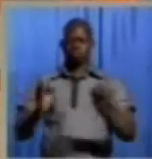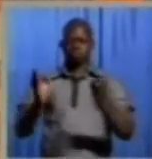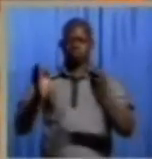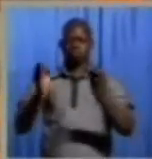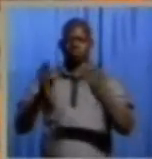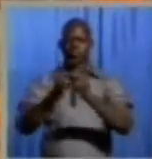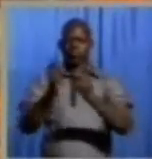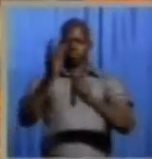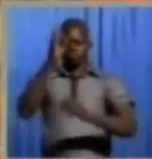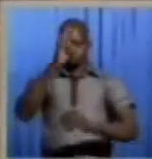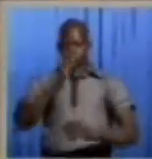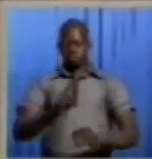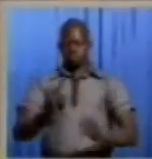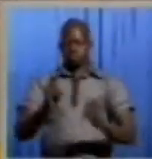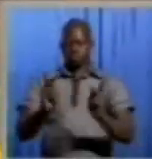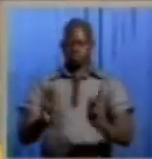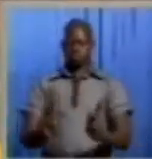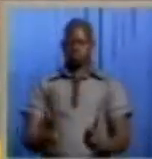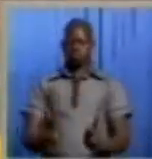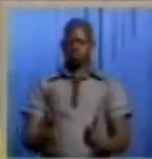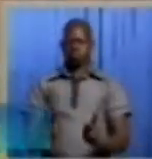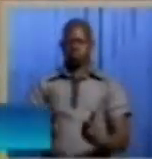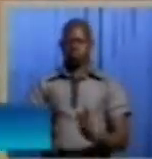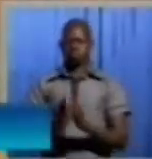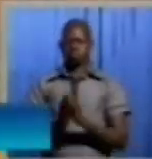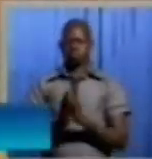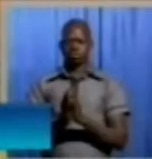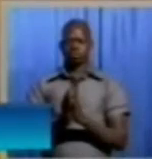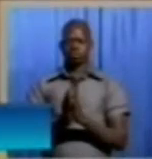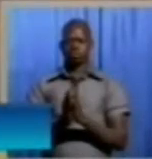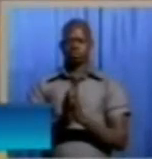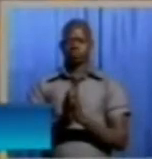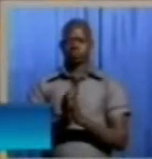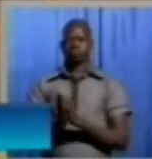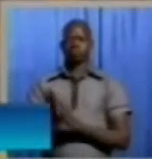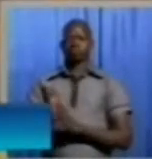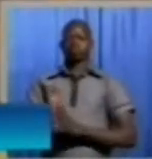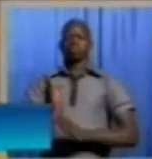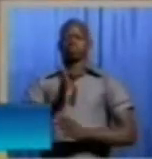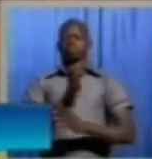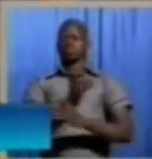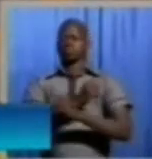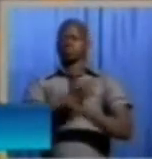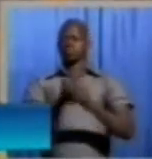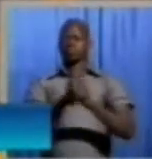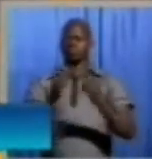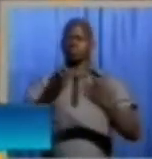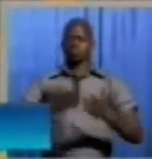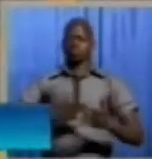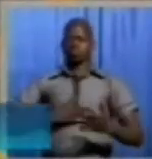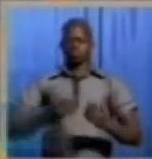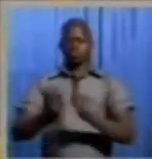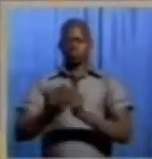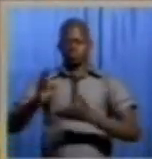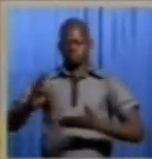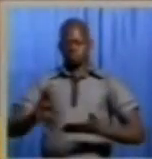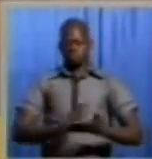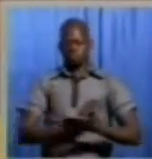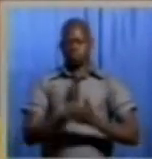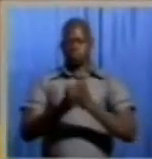grand bonheur des festivaliers. C'est ma première fois et c'est un très très beau pays avec une musique extraordinaire.